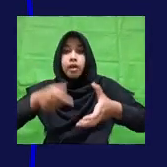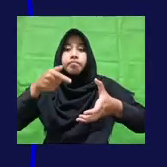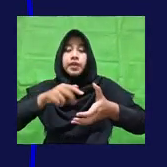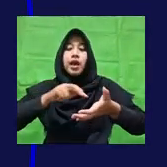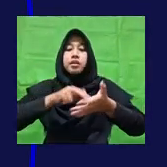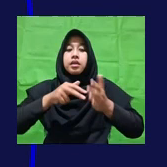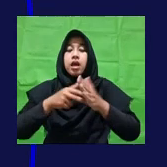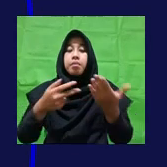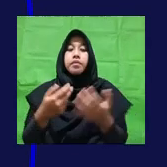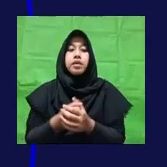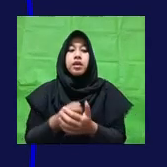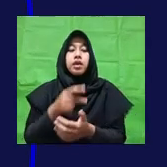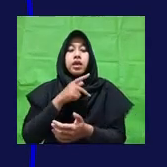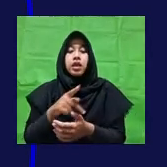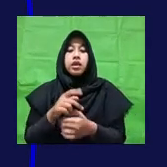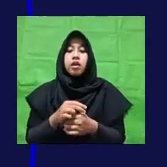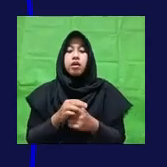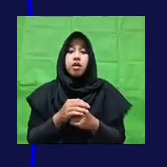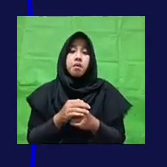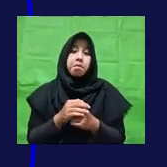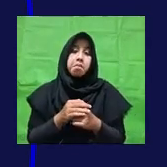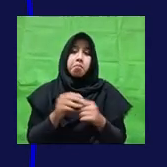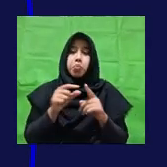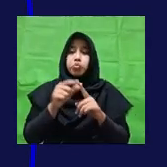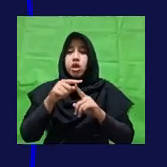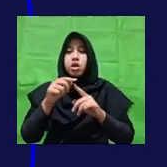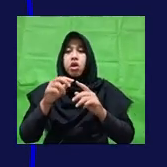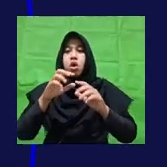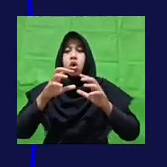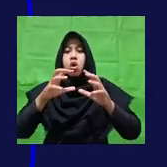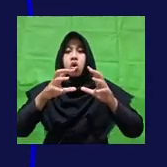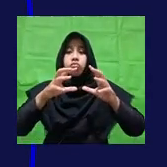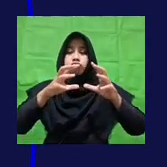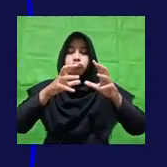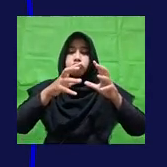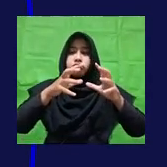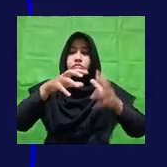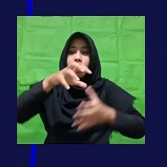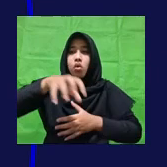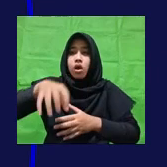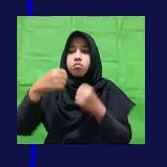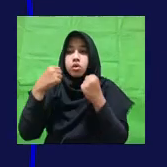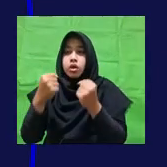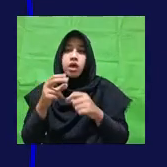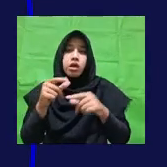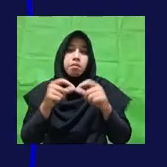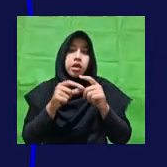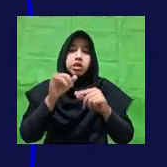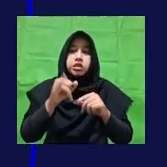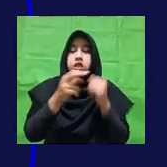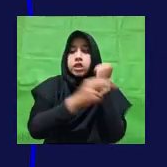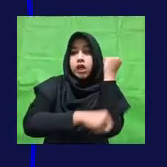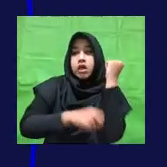persoalan lokal itu bersitegang antara dua kekuatan, antara represi negara terhadap satu kelompok tertentu yang kemudian